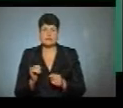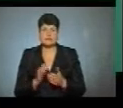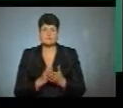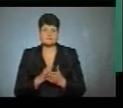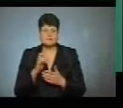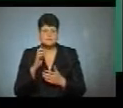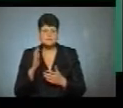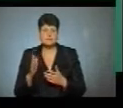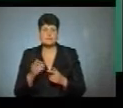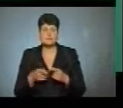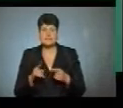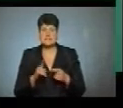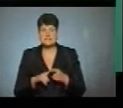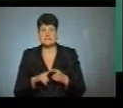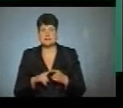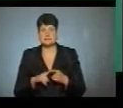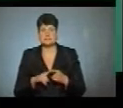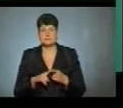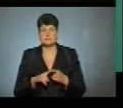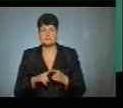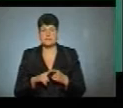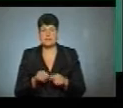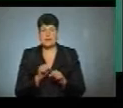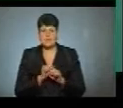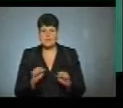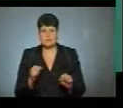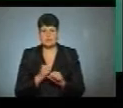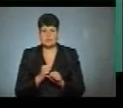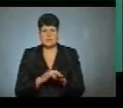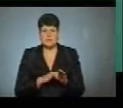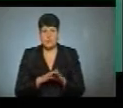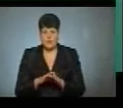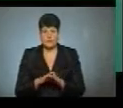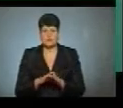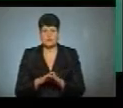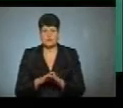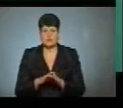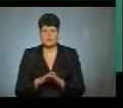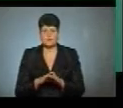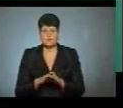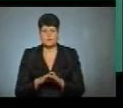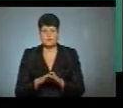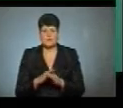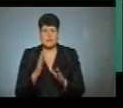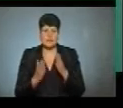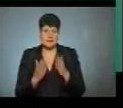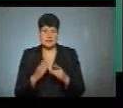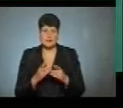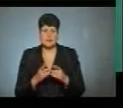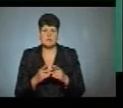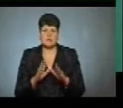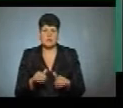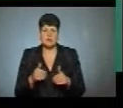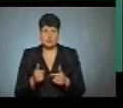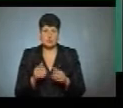це не можливо зробити повністю, але в межах, які рекомендується законодавство,